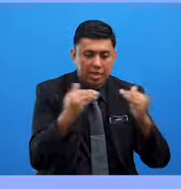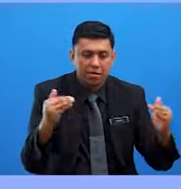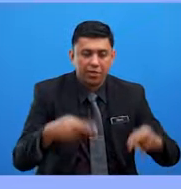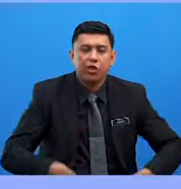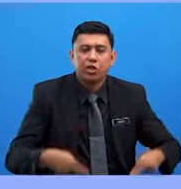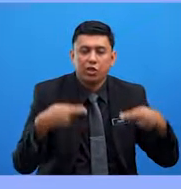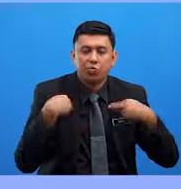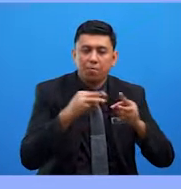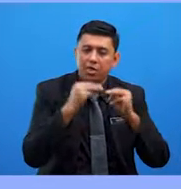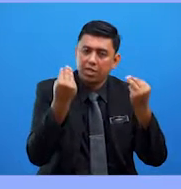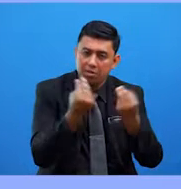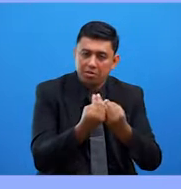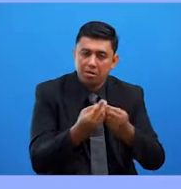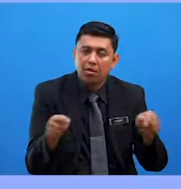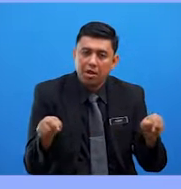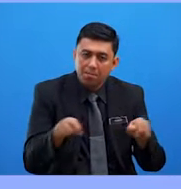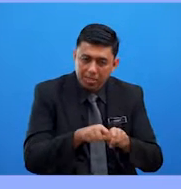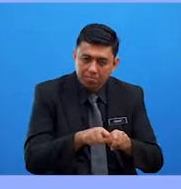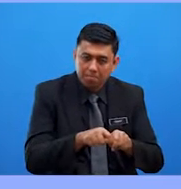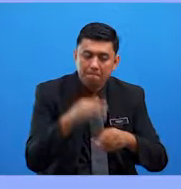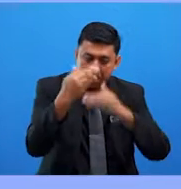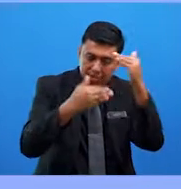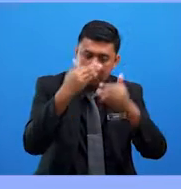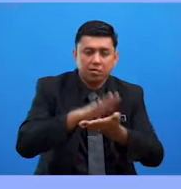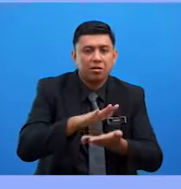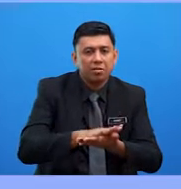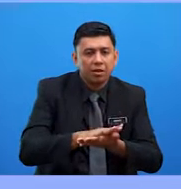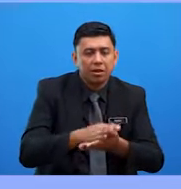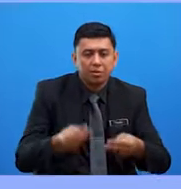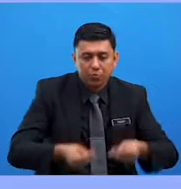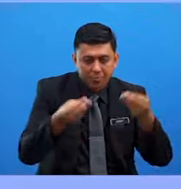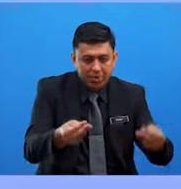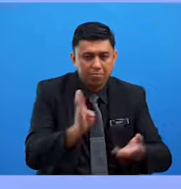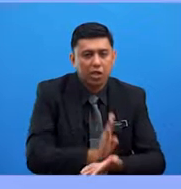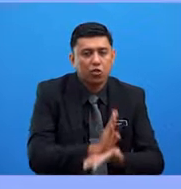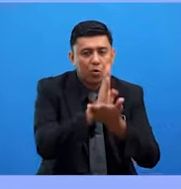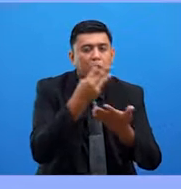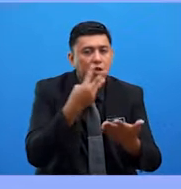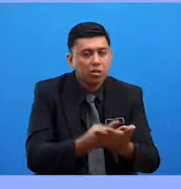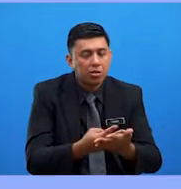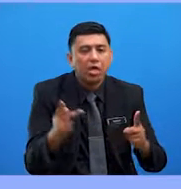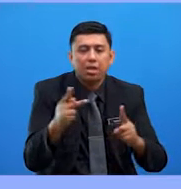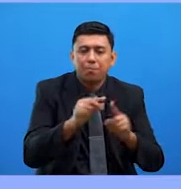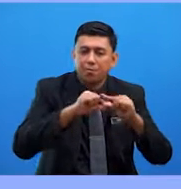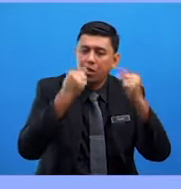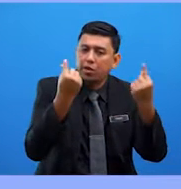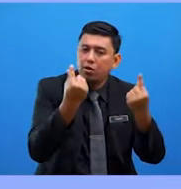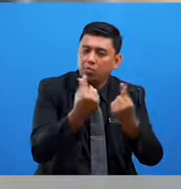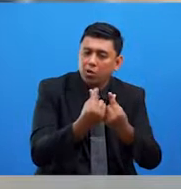masyarakat seperti membina sekolah dan memberikan bantuan keuangan kepada golongan